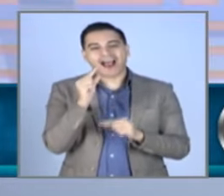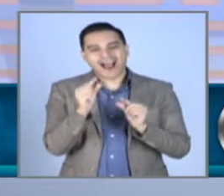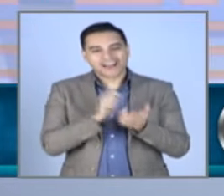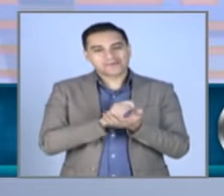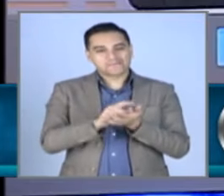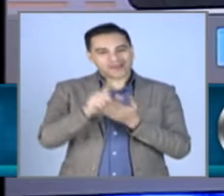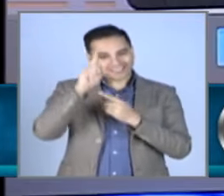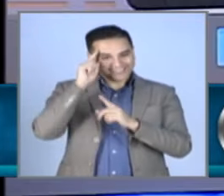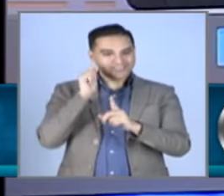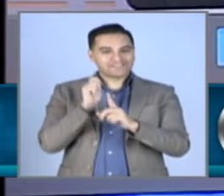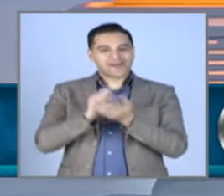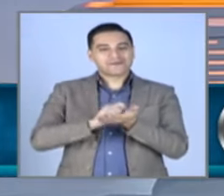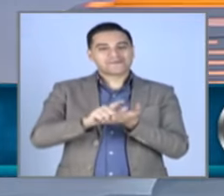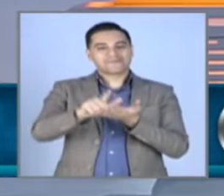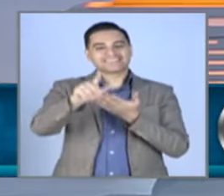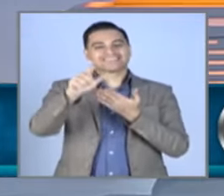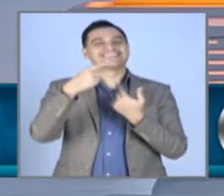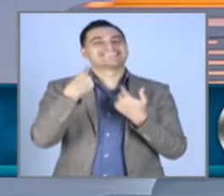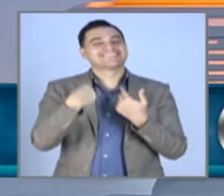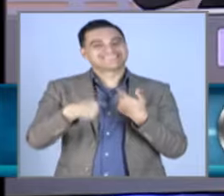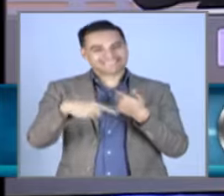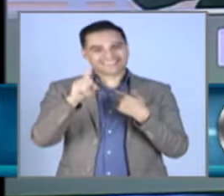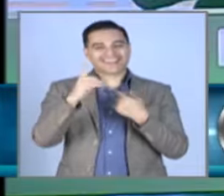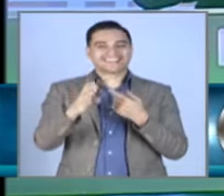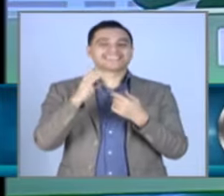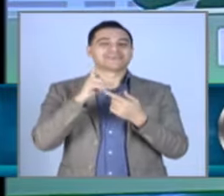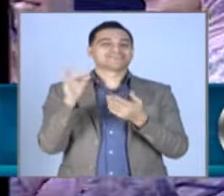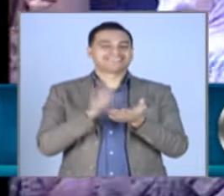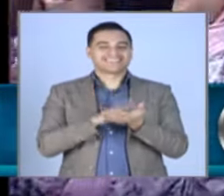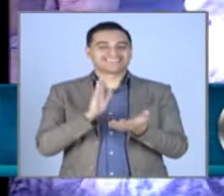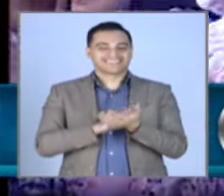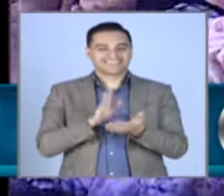وبعتها رسالة كمان. إجابة صحيحة.